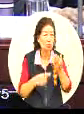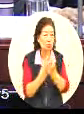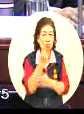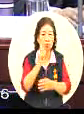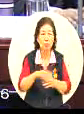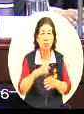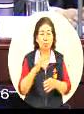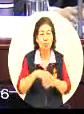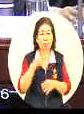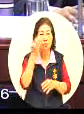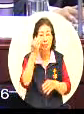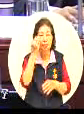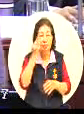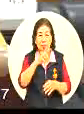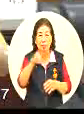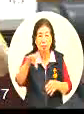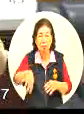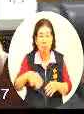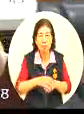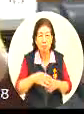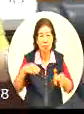中在少数地方。谢谢。